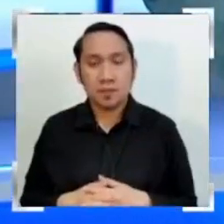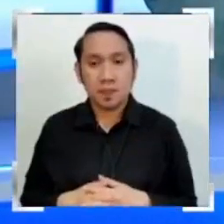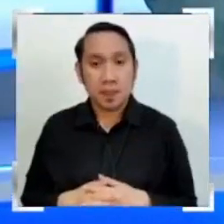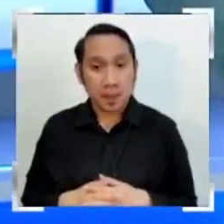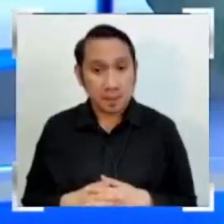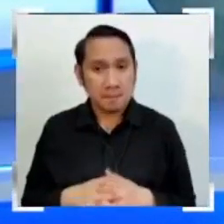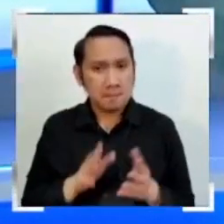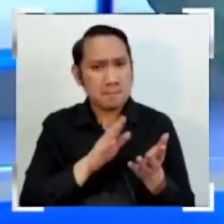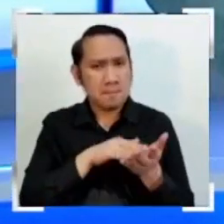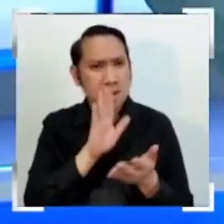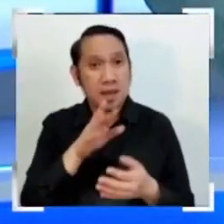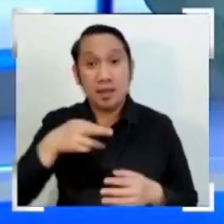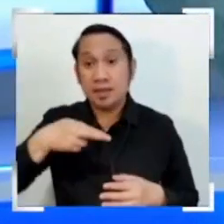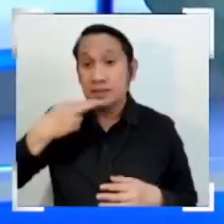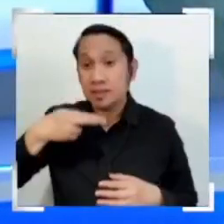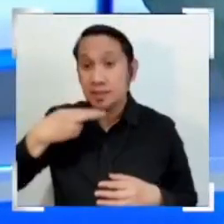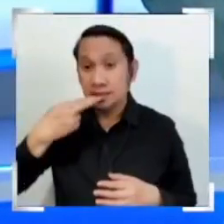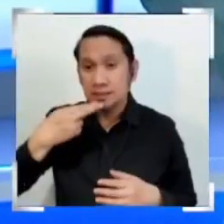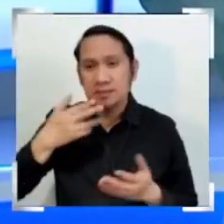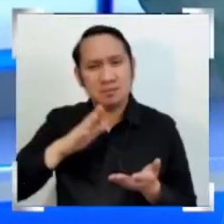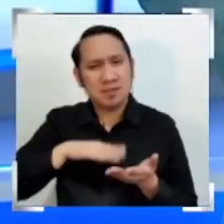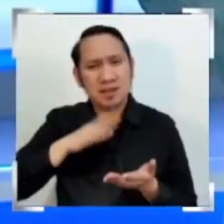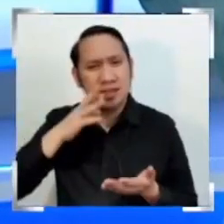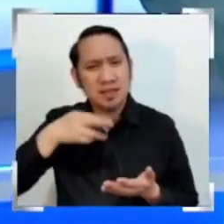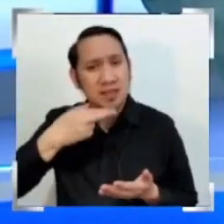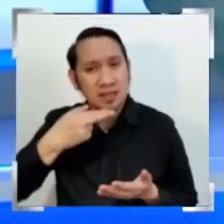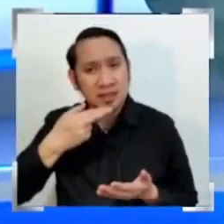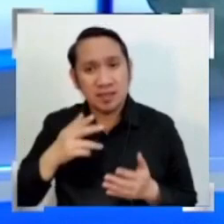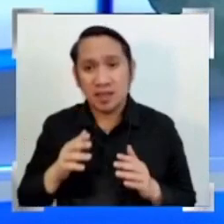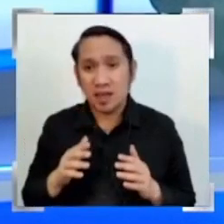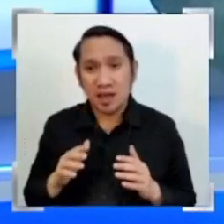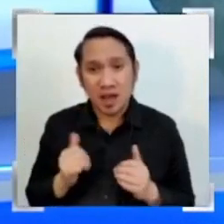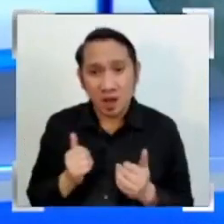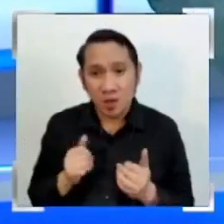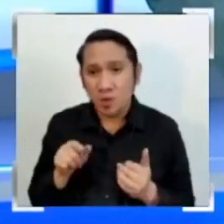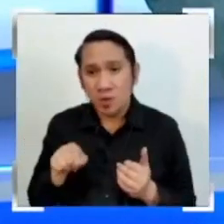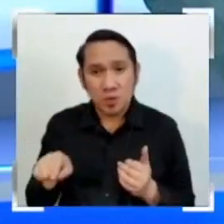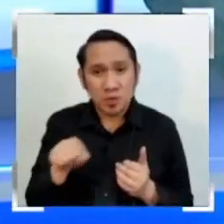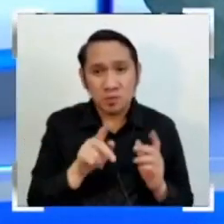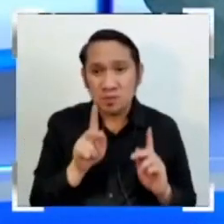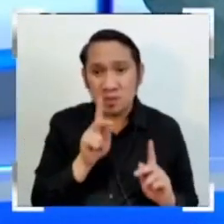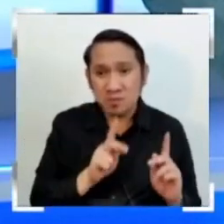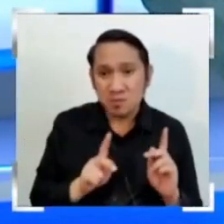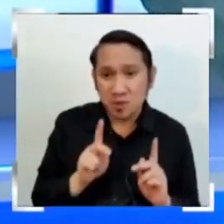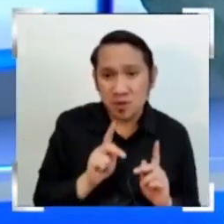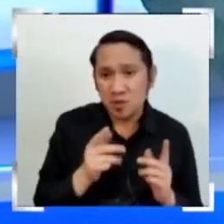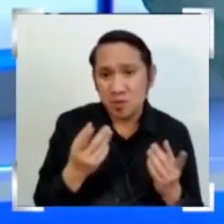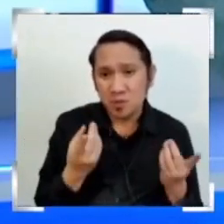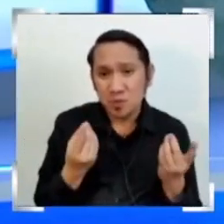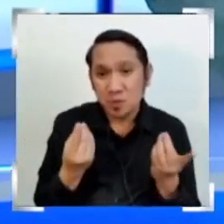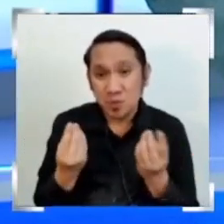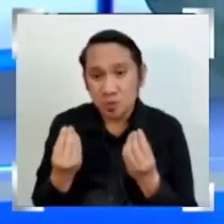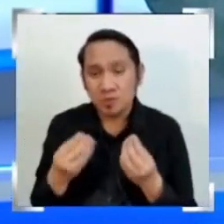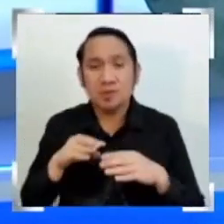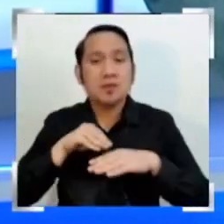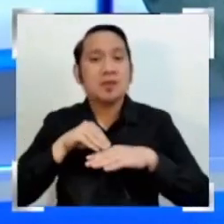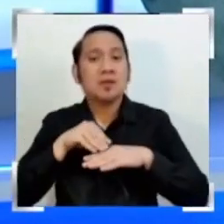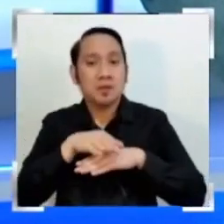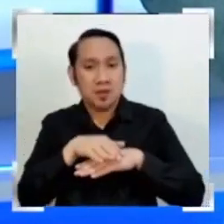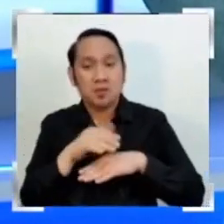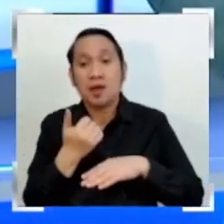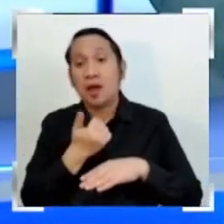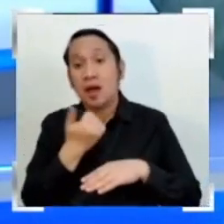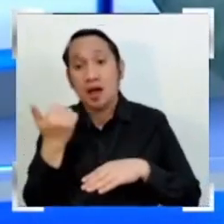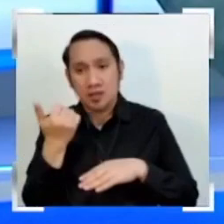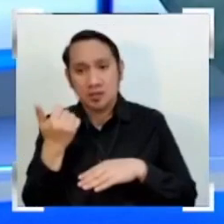Mahal pa rin ang bigas. At para makaagapay diyan ng mga consumer, ang payo ng DTI, pwedeng alternatibo sa bigas ang mais